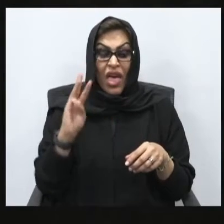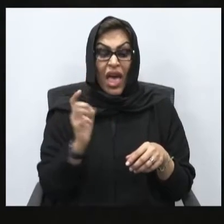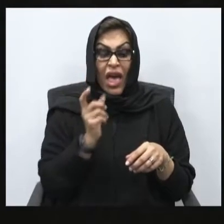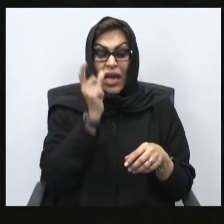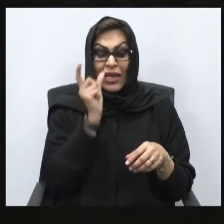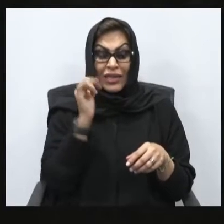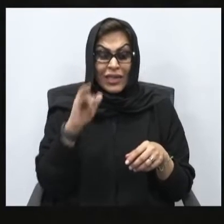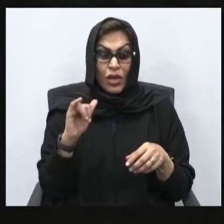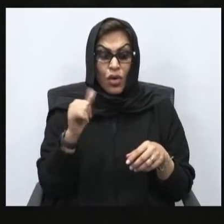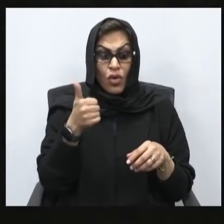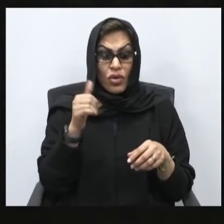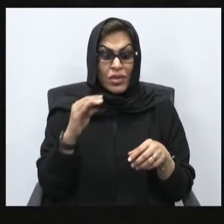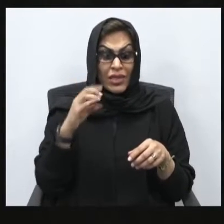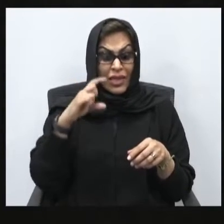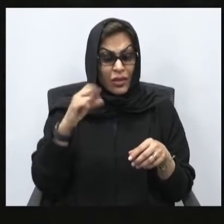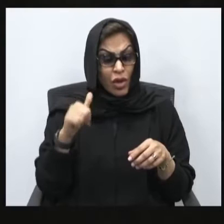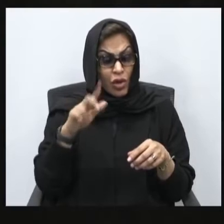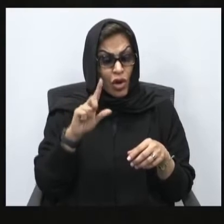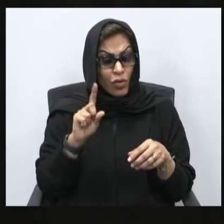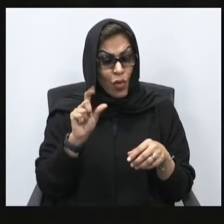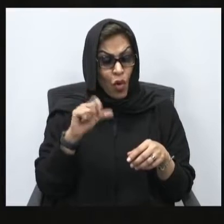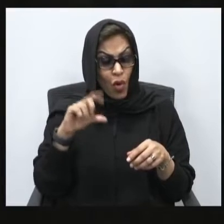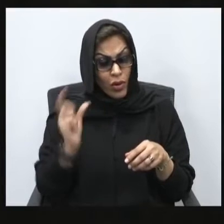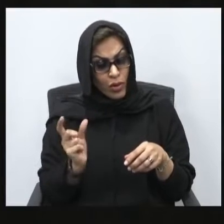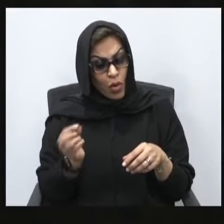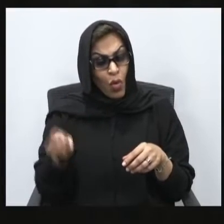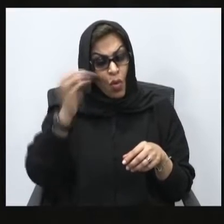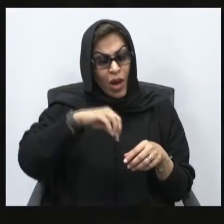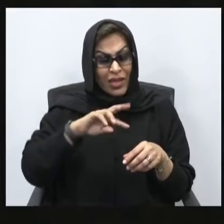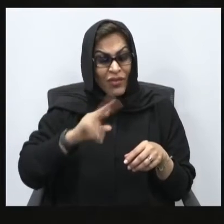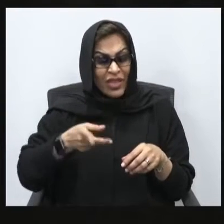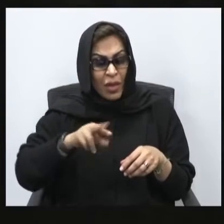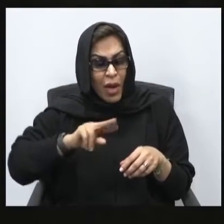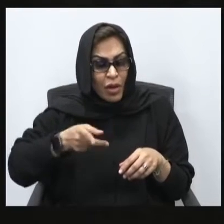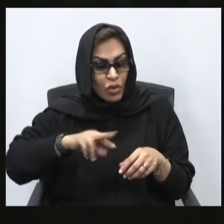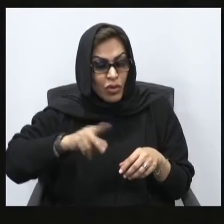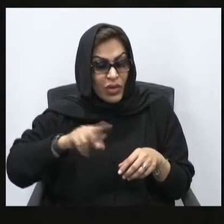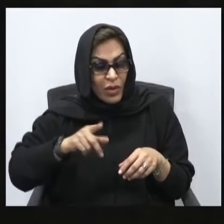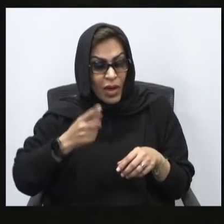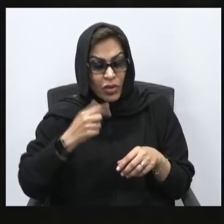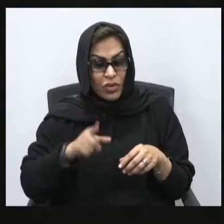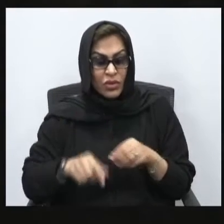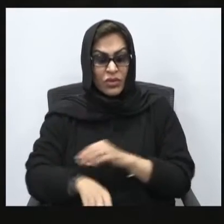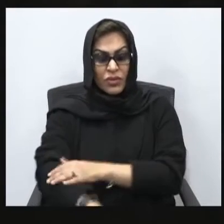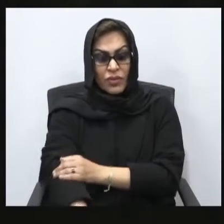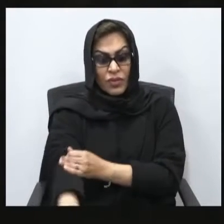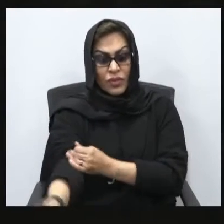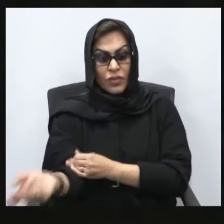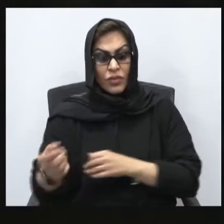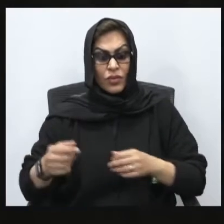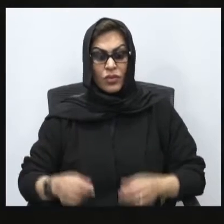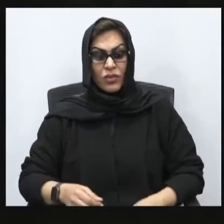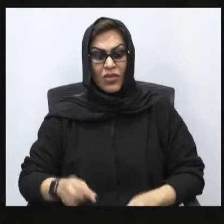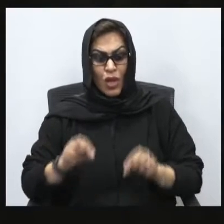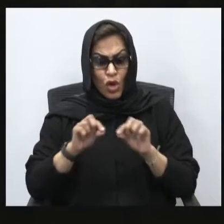التنفس لكن كيف تتم عمليه التبادل احسنتم تتم من خلال بين